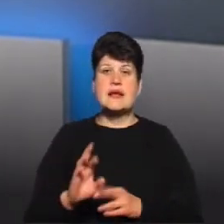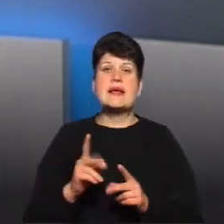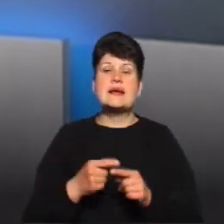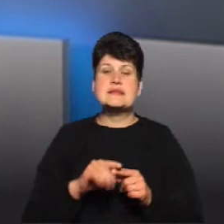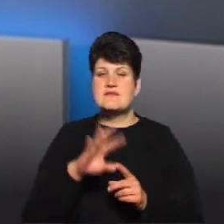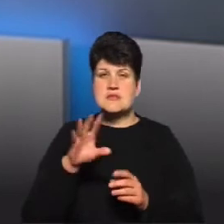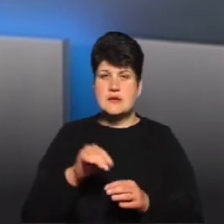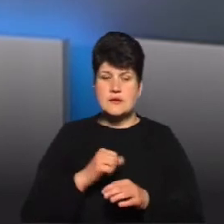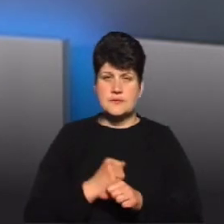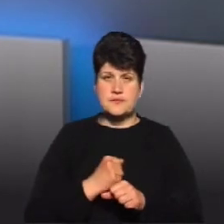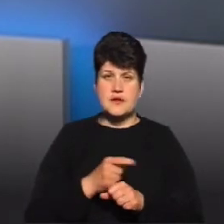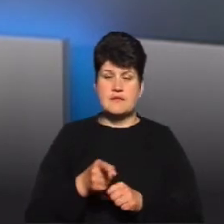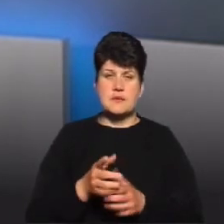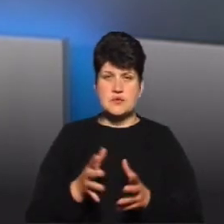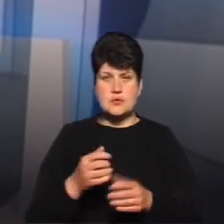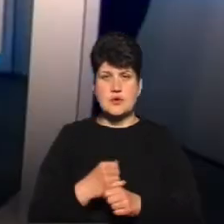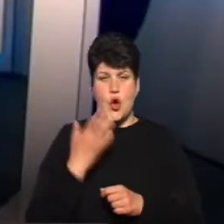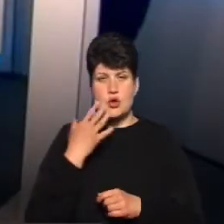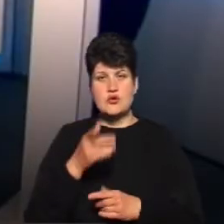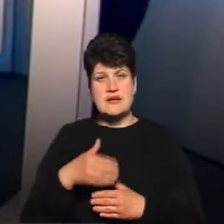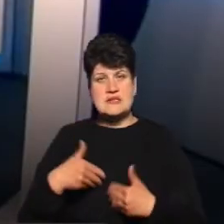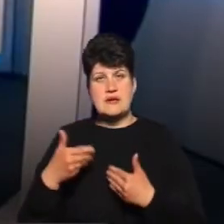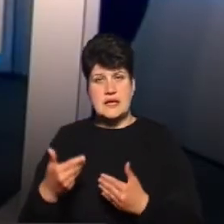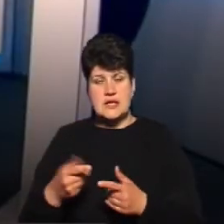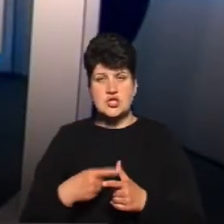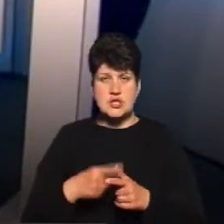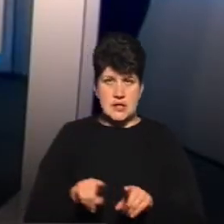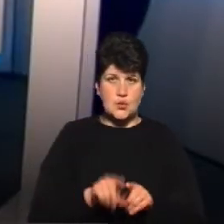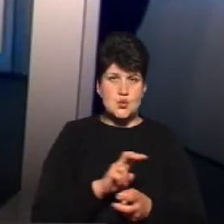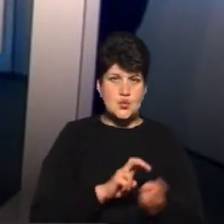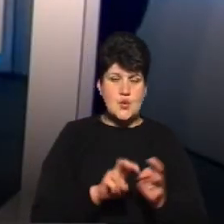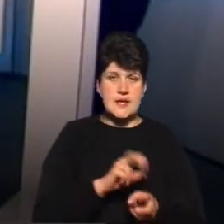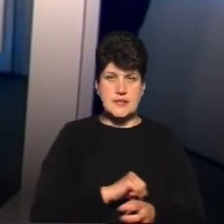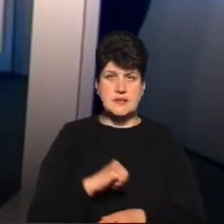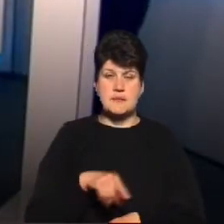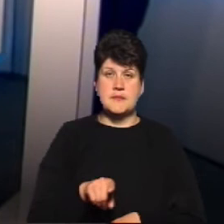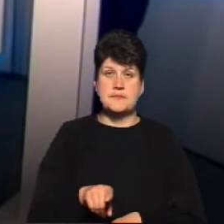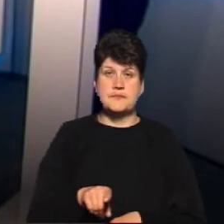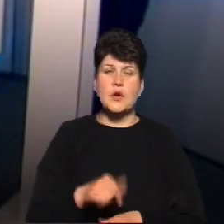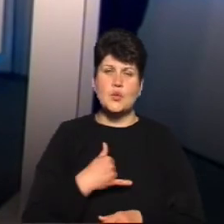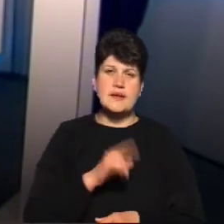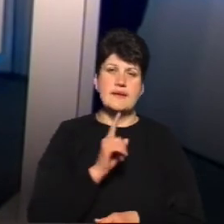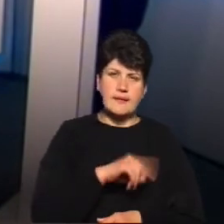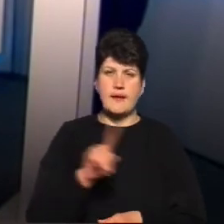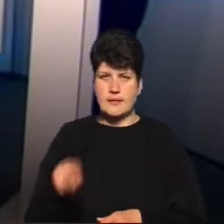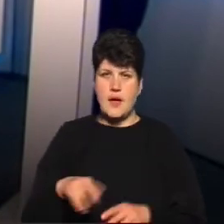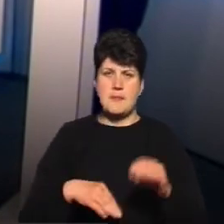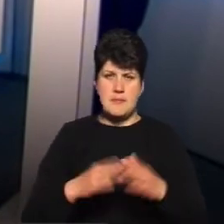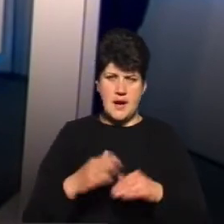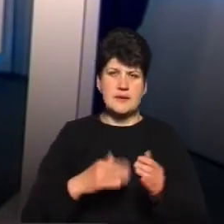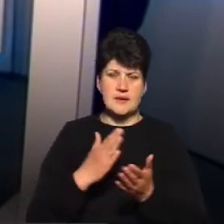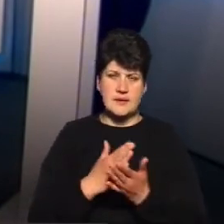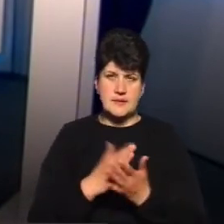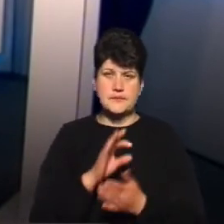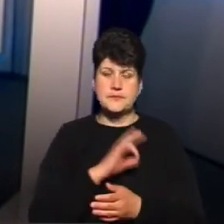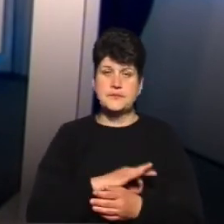переважно працюєте, коли до вас звертаються, чи ви також шукаєте? В нас є і така практика. Застосовуємо